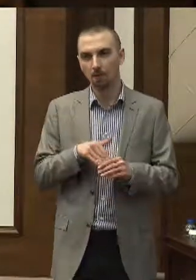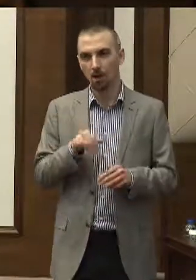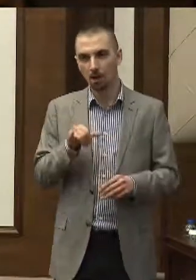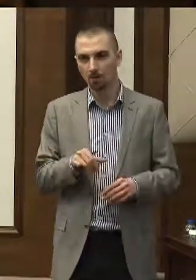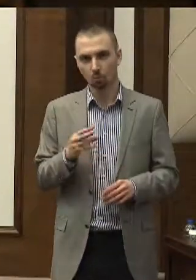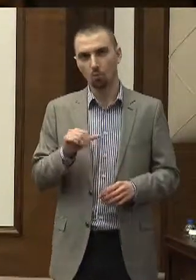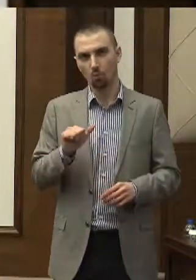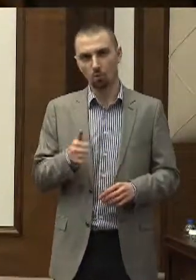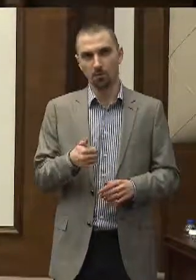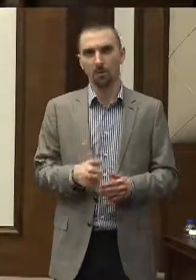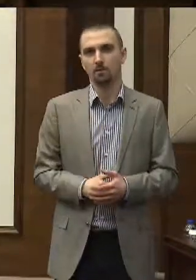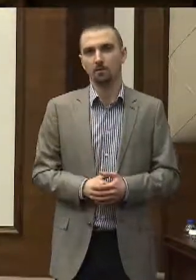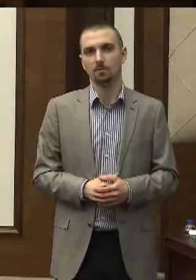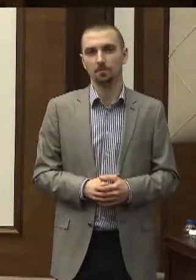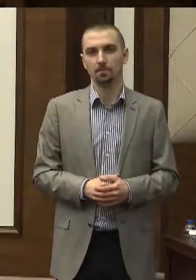Yine